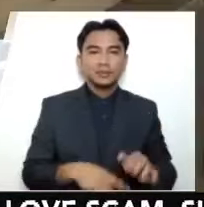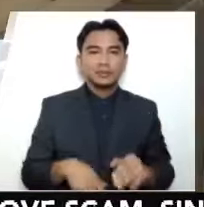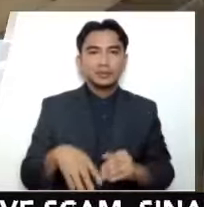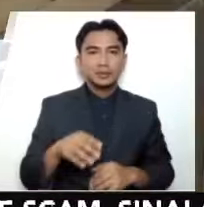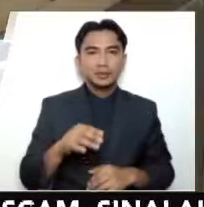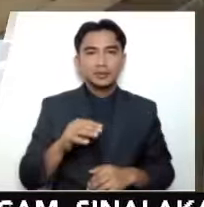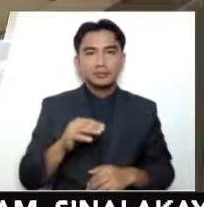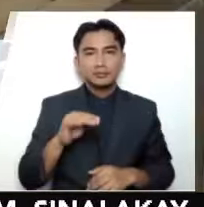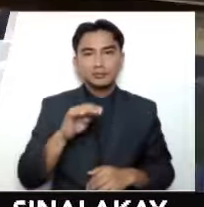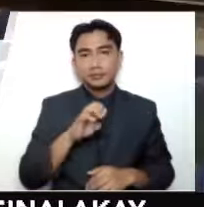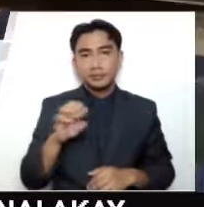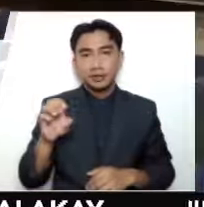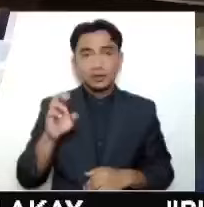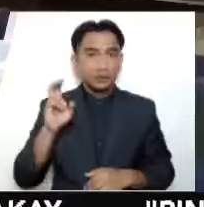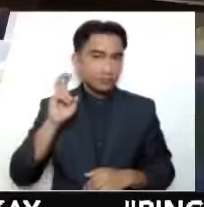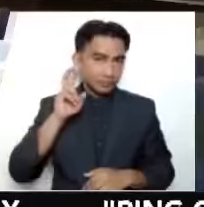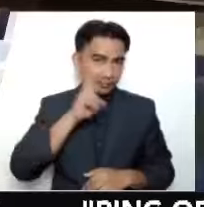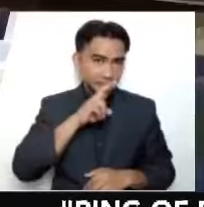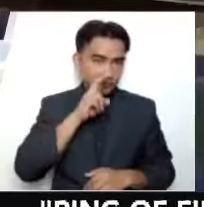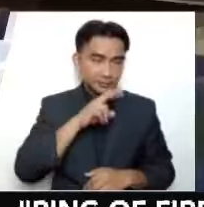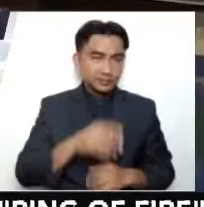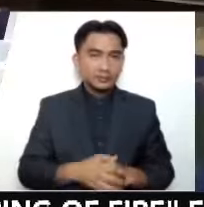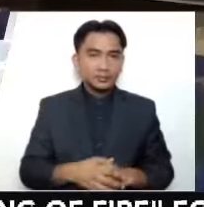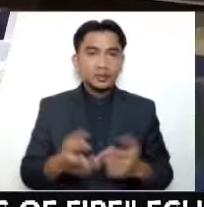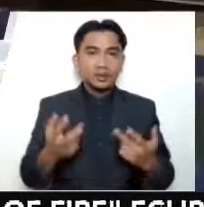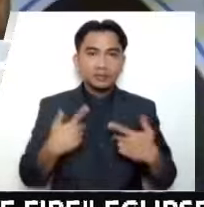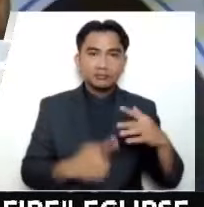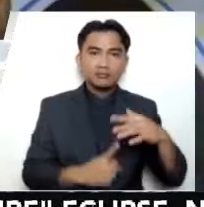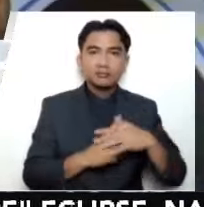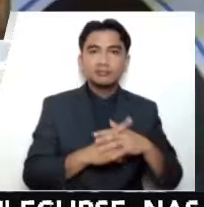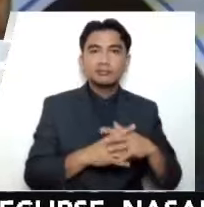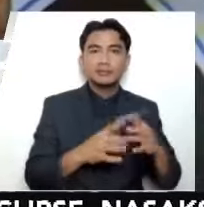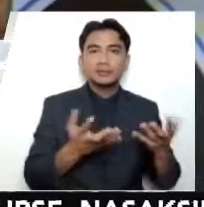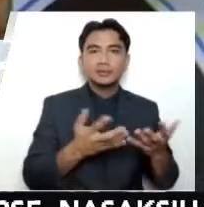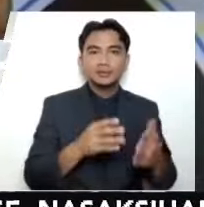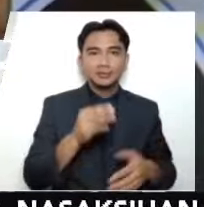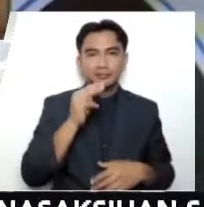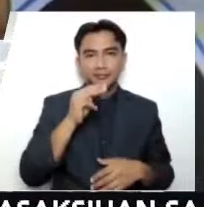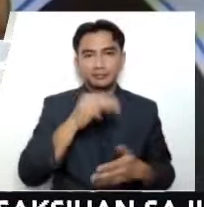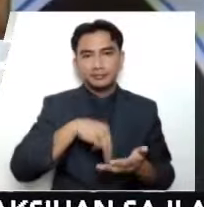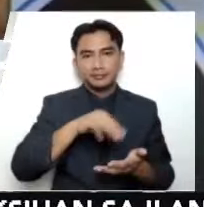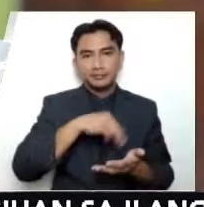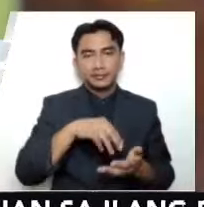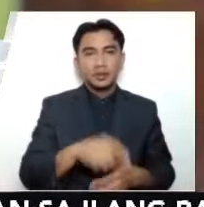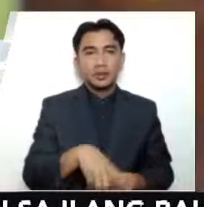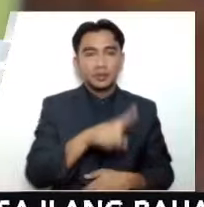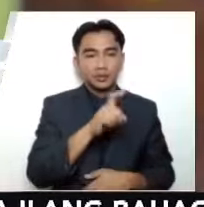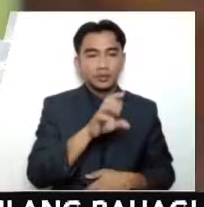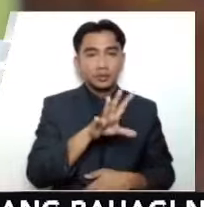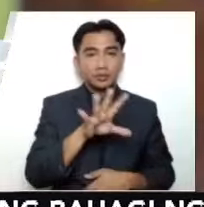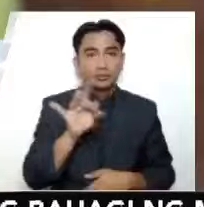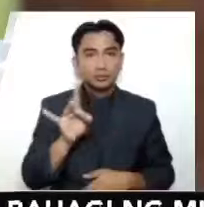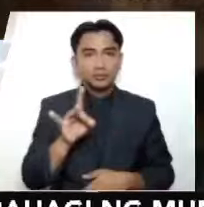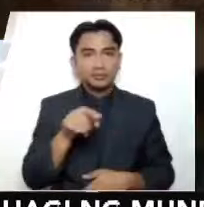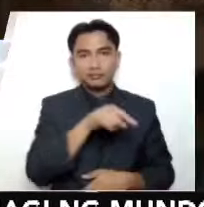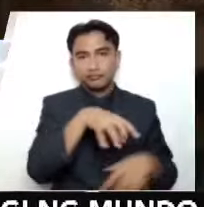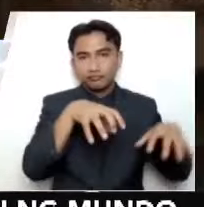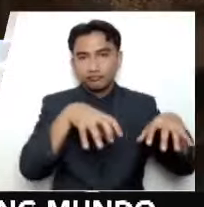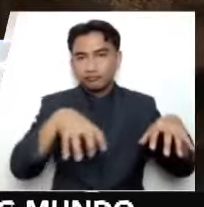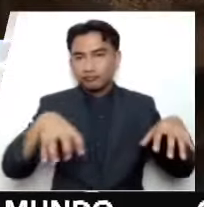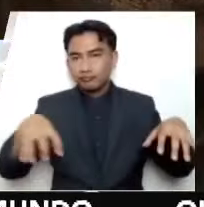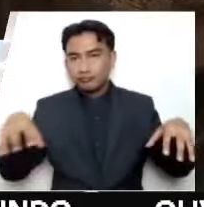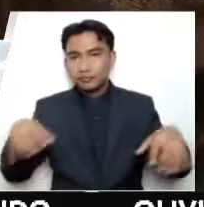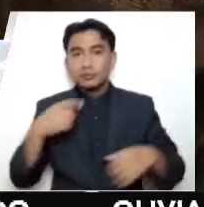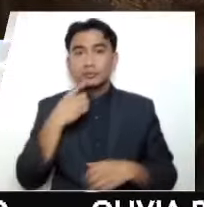Visayas Trade Fair sa Mandaluyong. Nilalakokan ito ng 158 distributors. Mensahe ng Regional Director